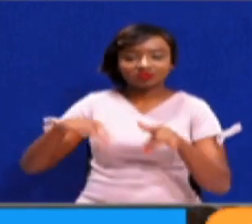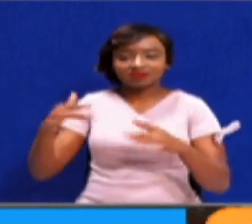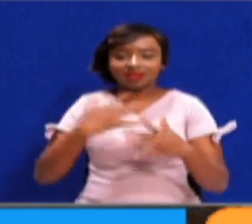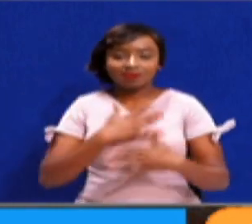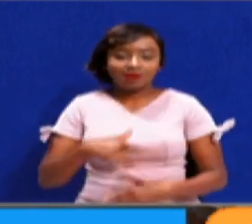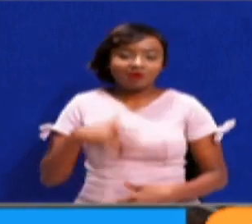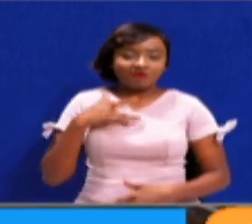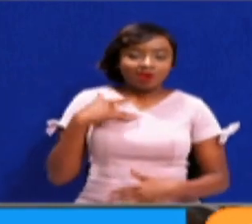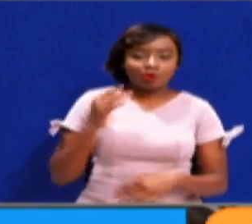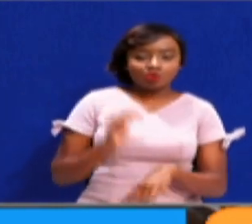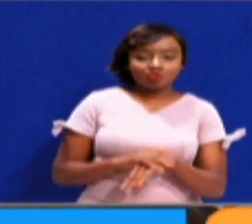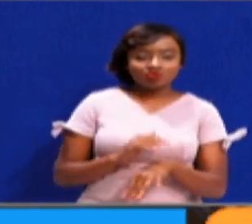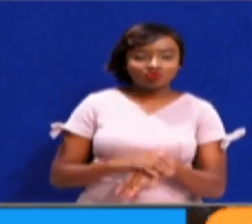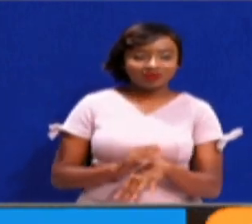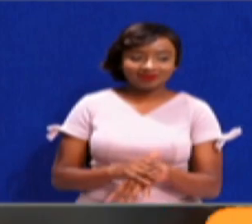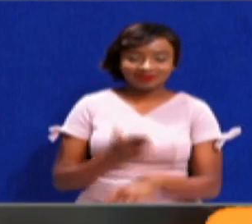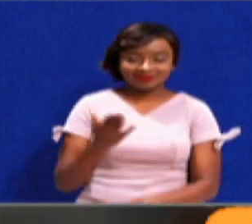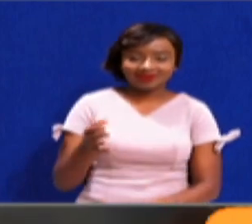wanasikia mzuri, huko kwa jacuzzi.